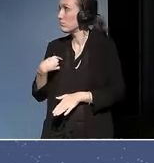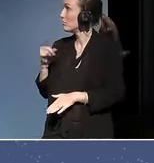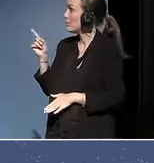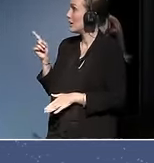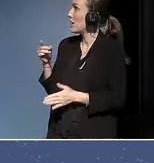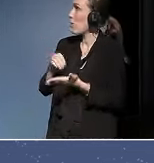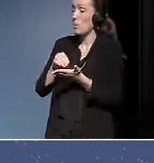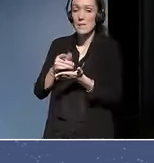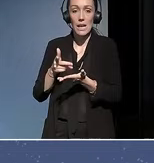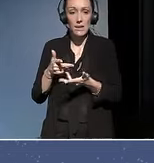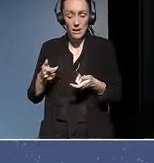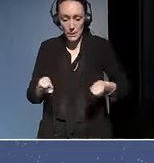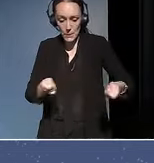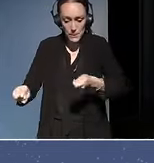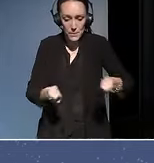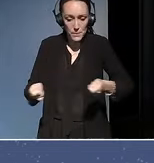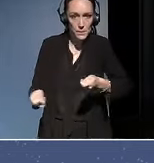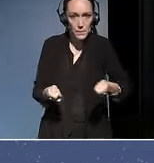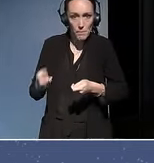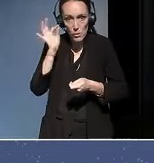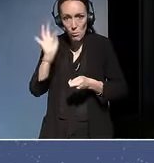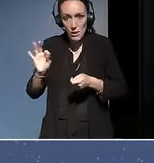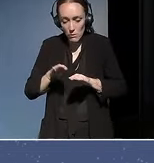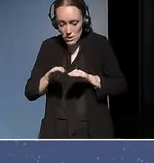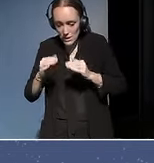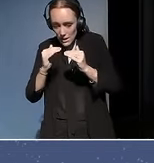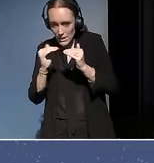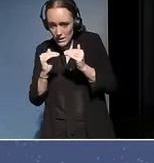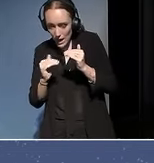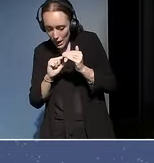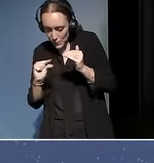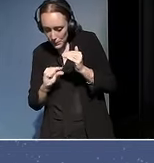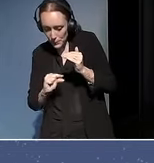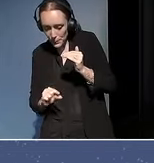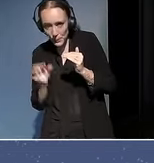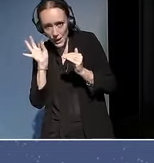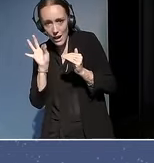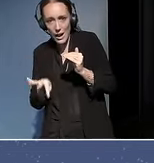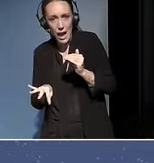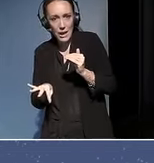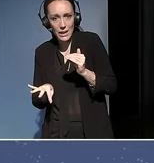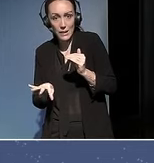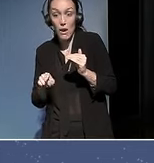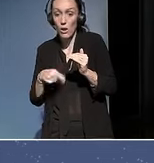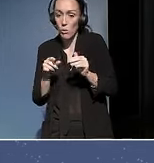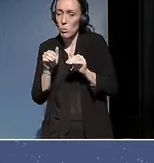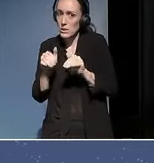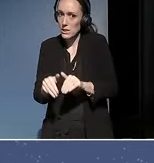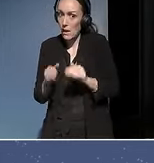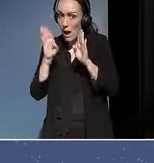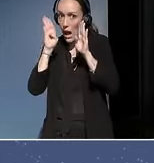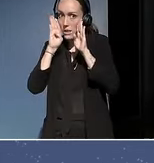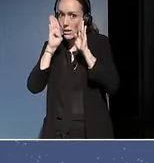appunto per raggiungere lo strato nello strato poi bisognava scavare con un'altra cioè con una tensione completamente